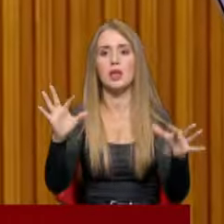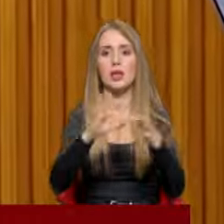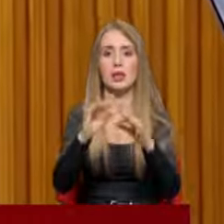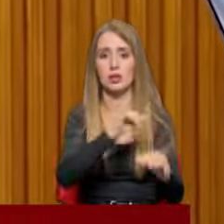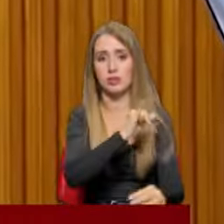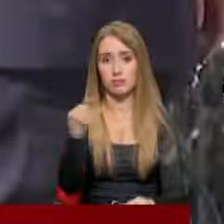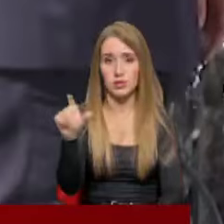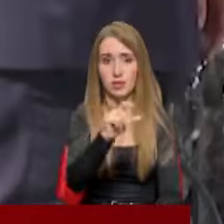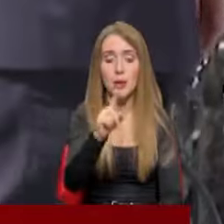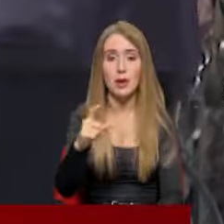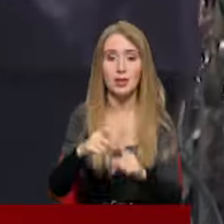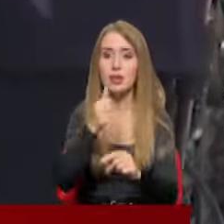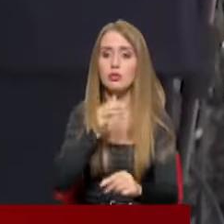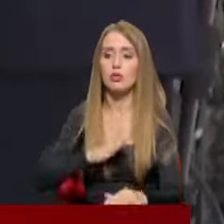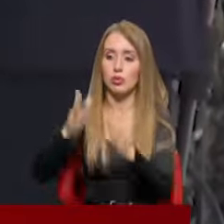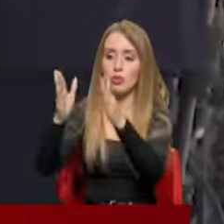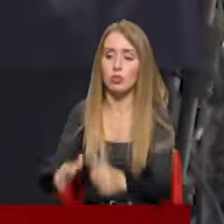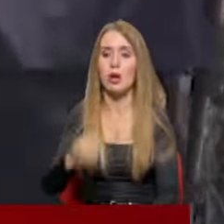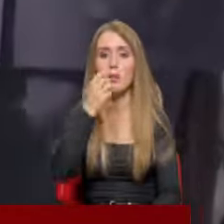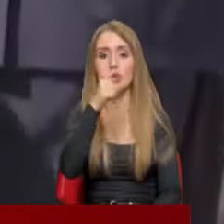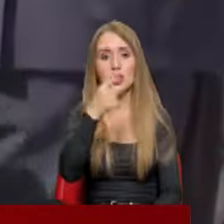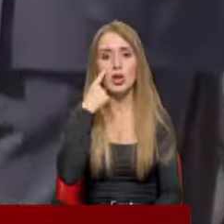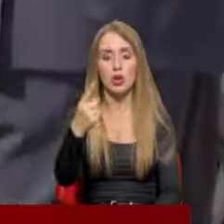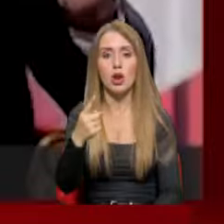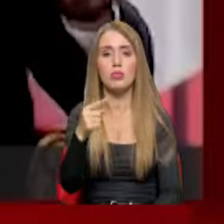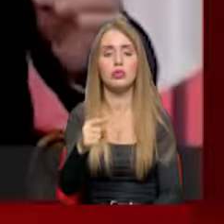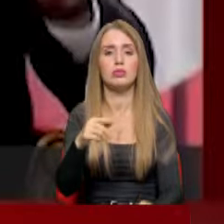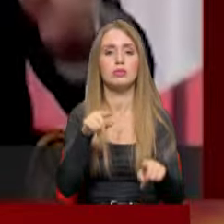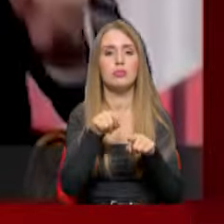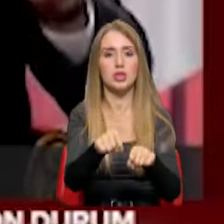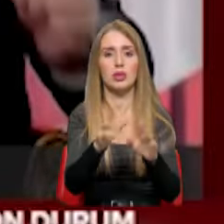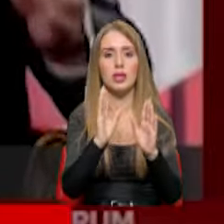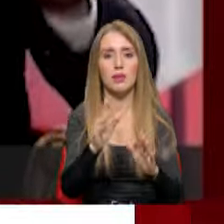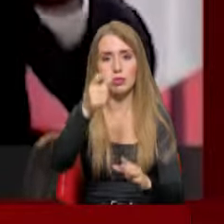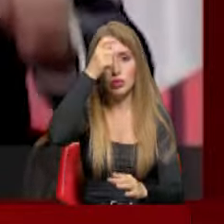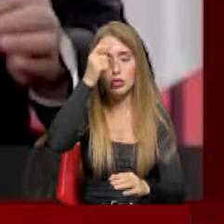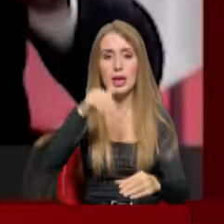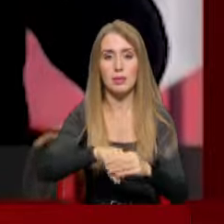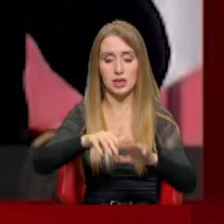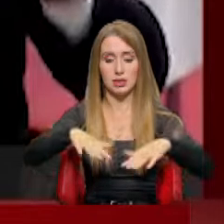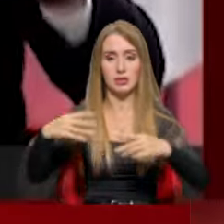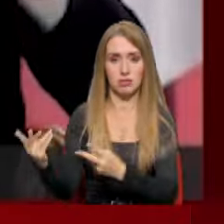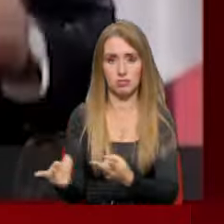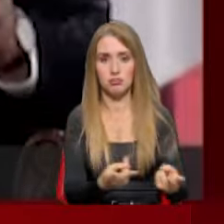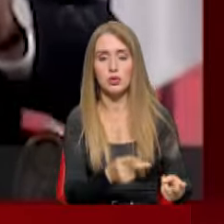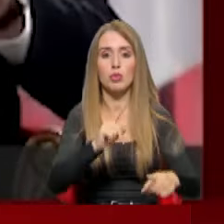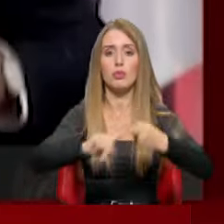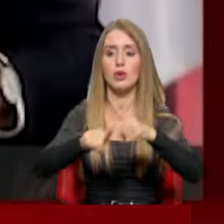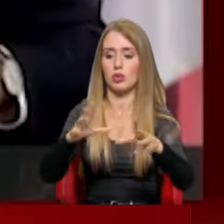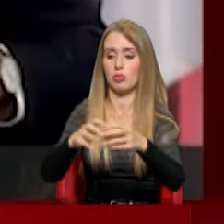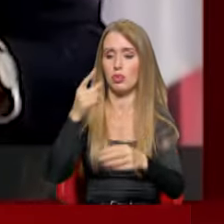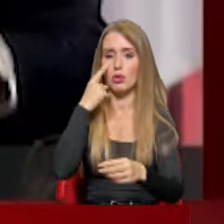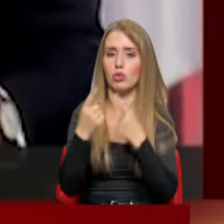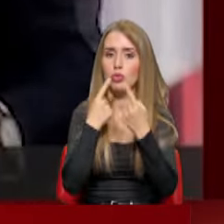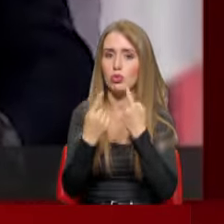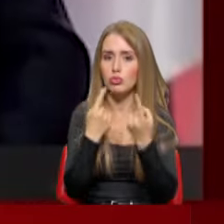ama Dervişoğlu Bahçeli'nin Öcalan çıkışının peşini bırakmıyor. Türkiye Büyük Millet Meclisi'ne gelsin, şu partinin grubunda